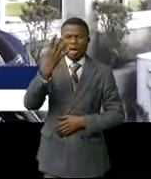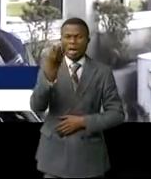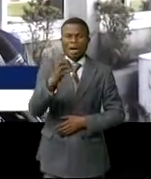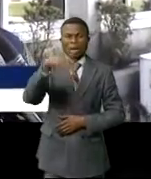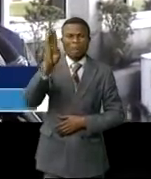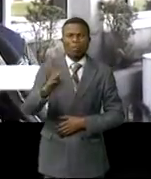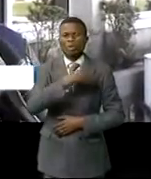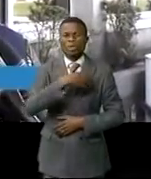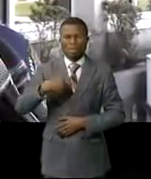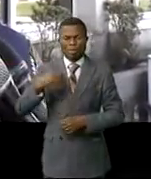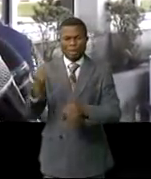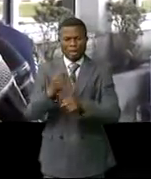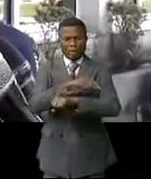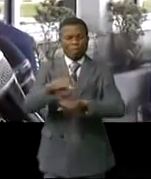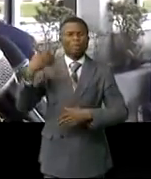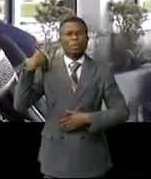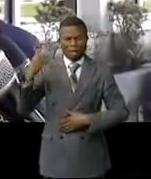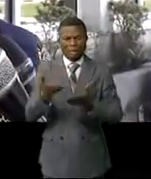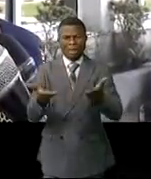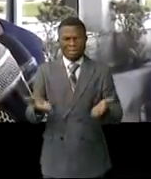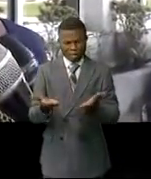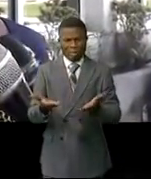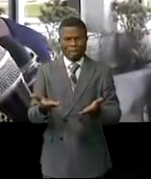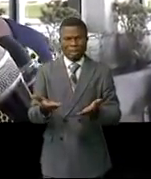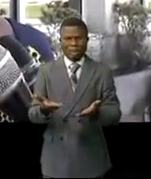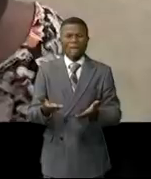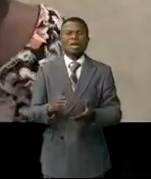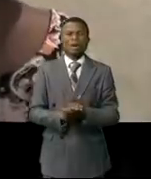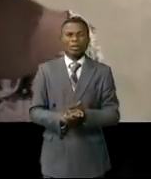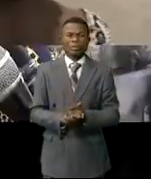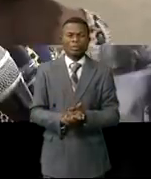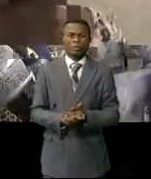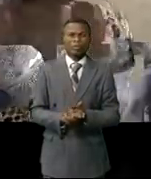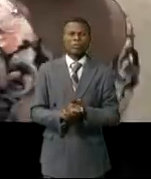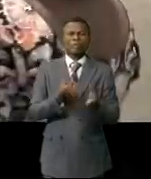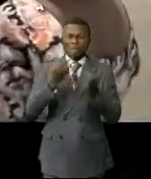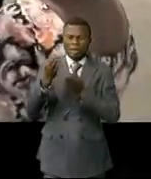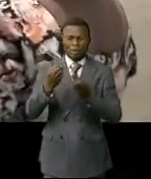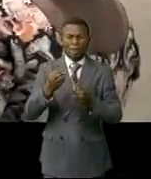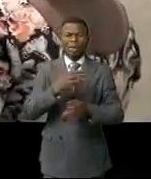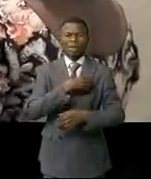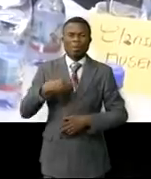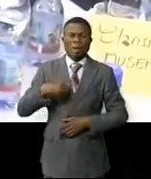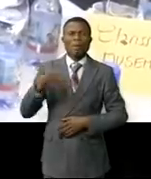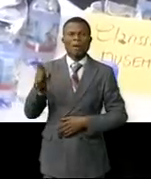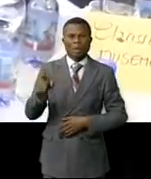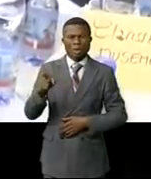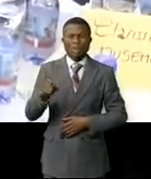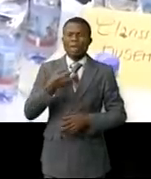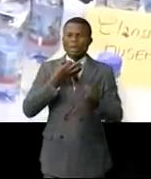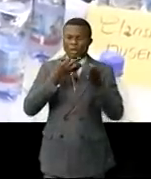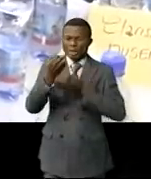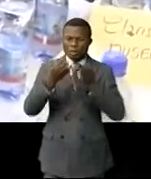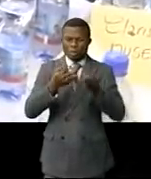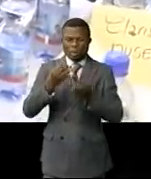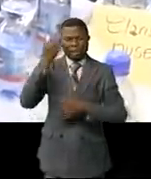des femmes dans les instances de décision de prise de décision dans notre pays. L'ex-PNUD François Elika a quant à lui donné